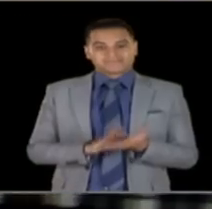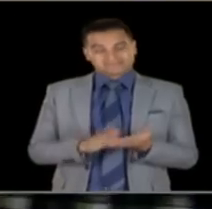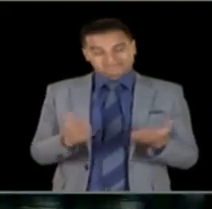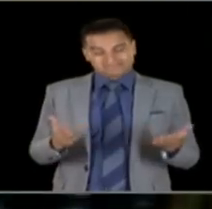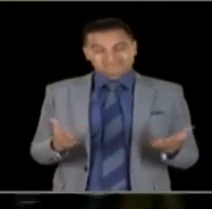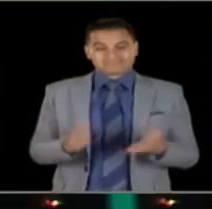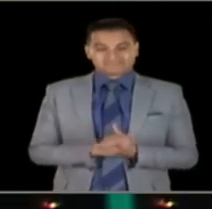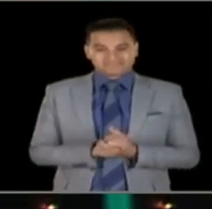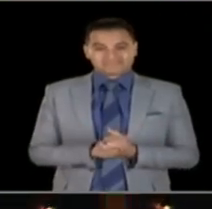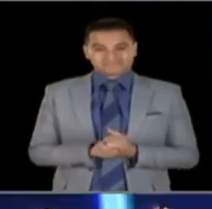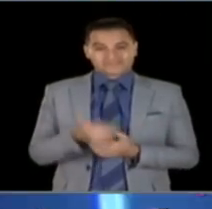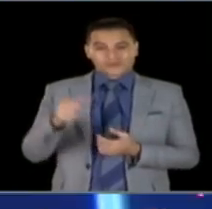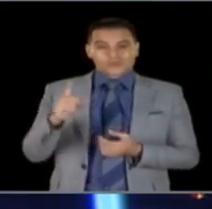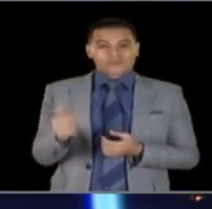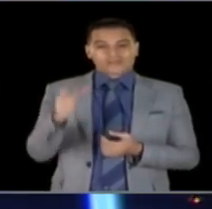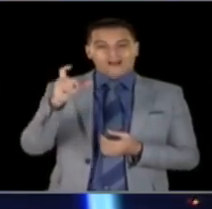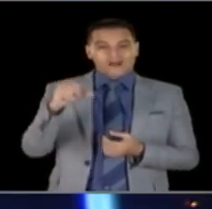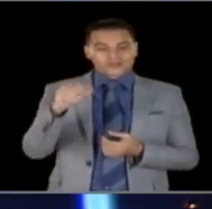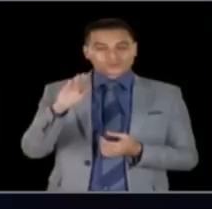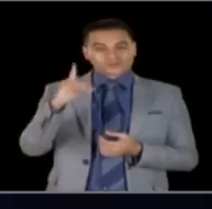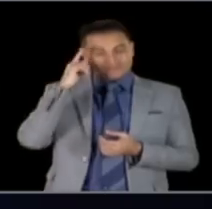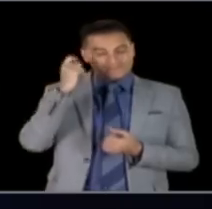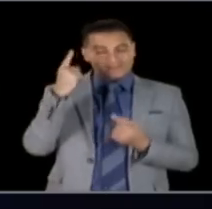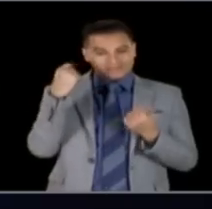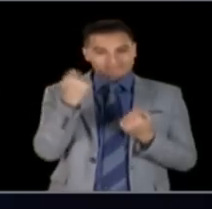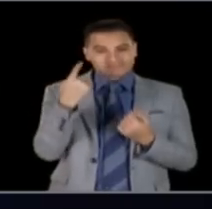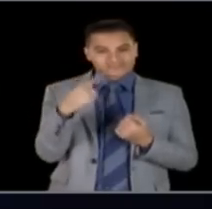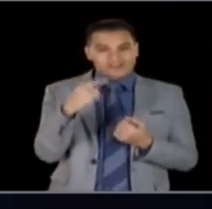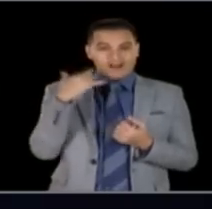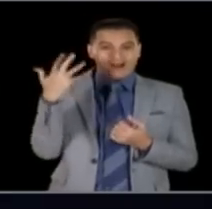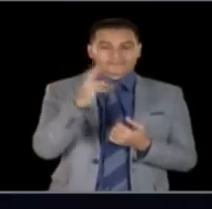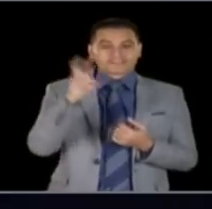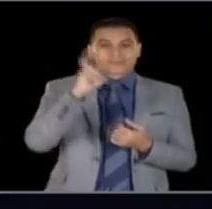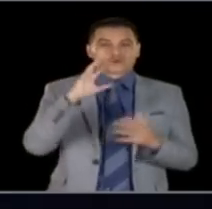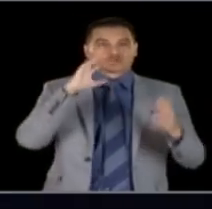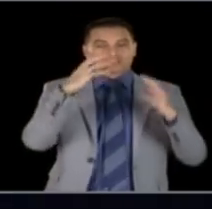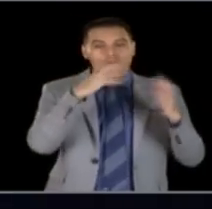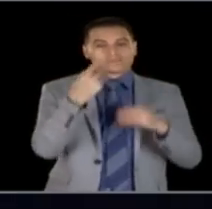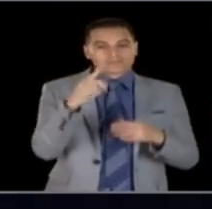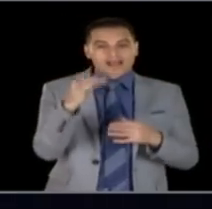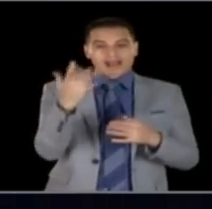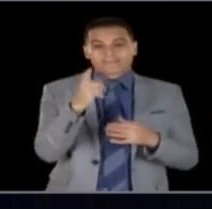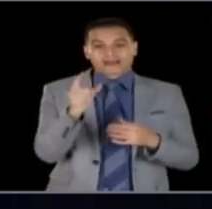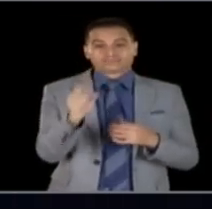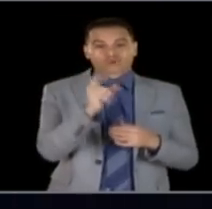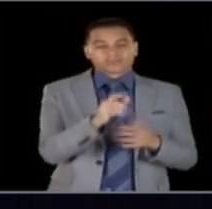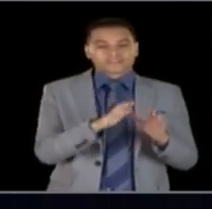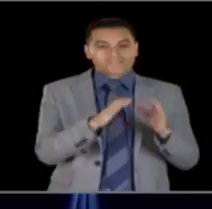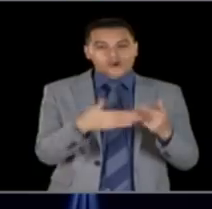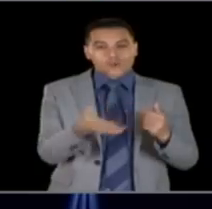صحيحه. احد اقمار ال 27 للكوكب. نتيجه اتغيرت، 55